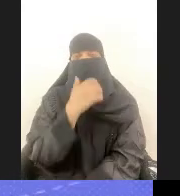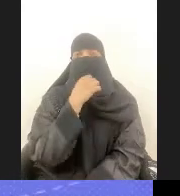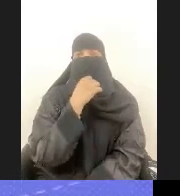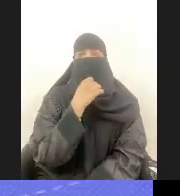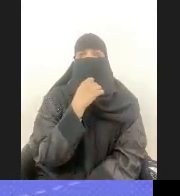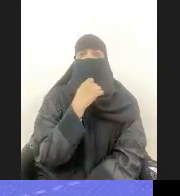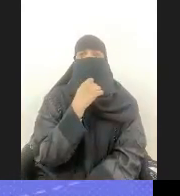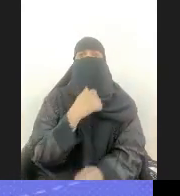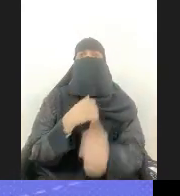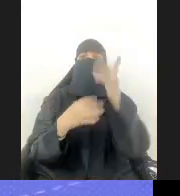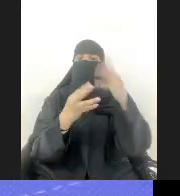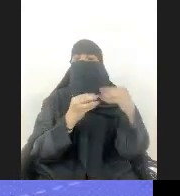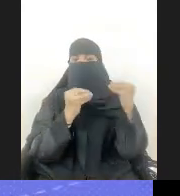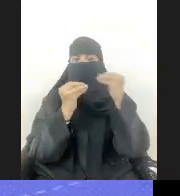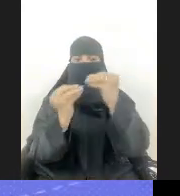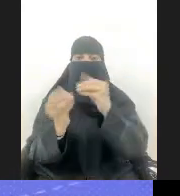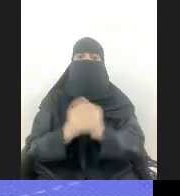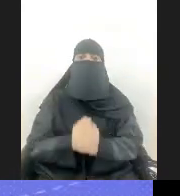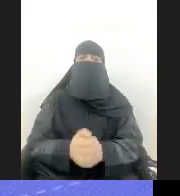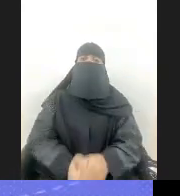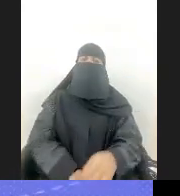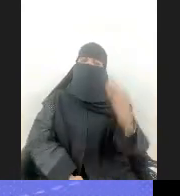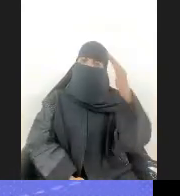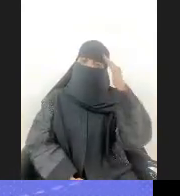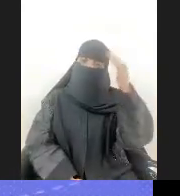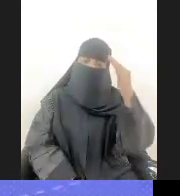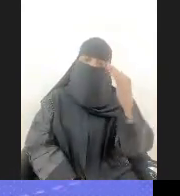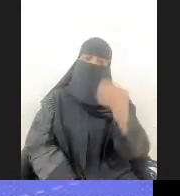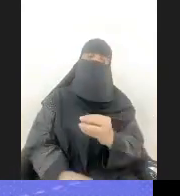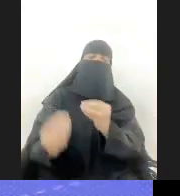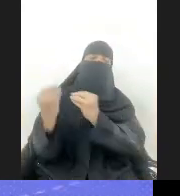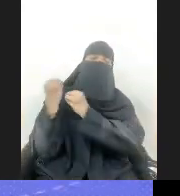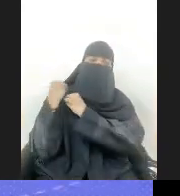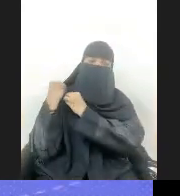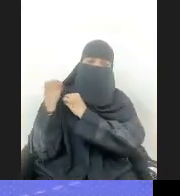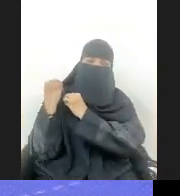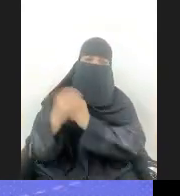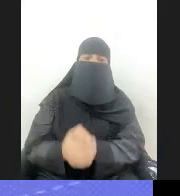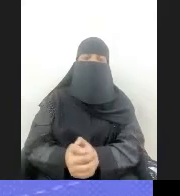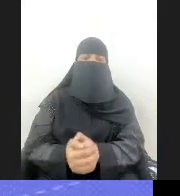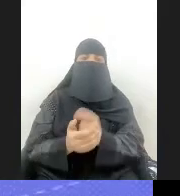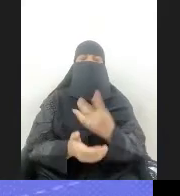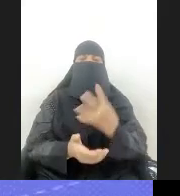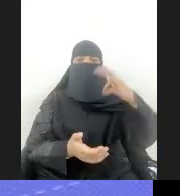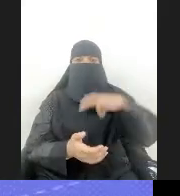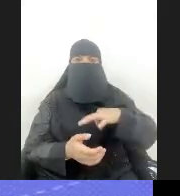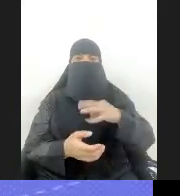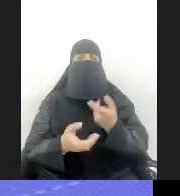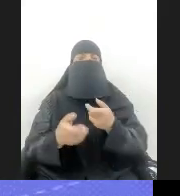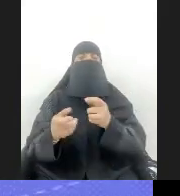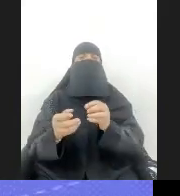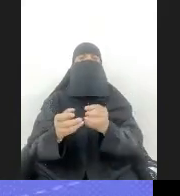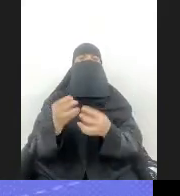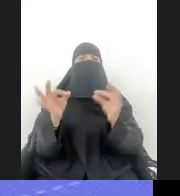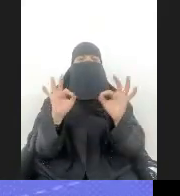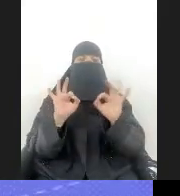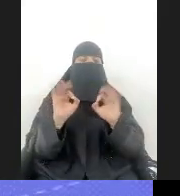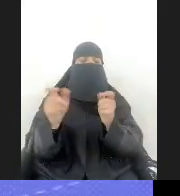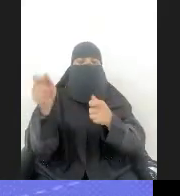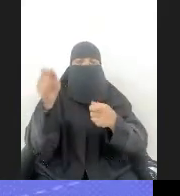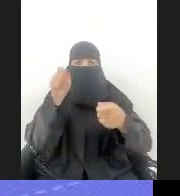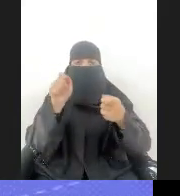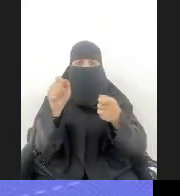يعطيك العافية دكتور وشكرا جزيلا، جلسة ثرية ورائعة استعرضنا فيها نموذج التصميم العكسي. شاكرا لك دكتور جهودك